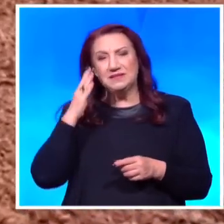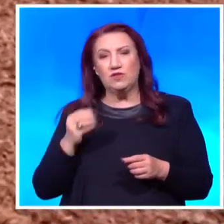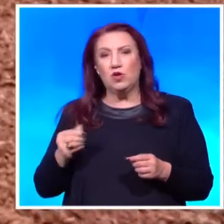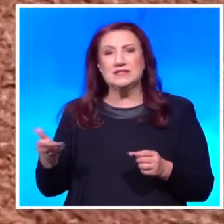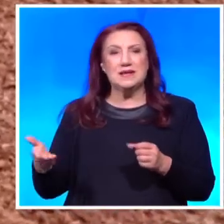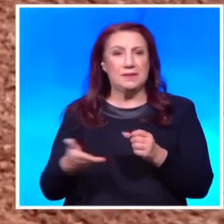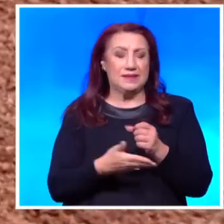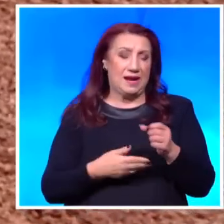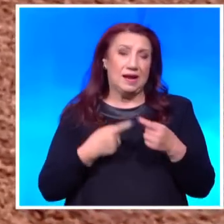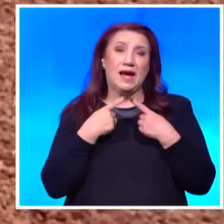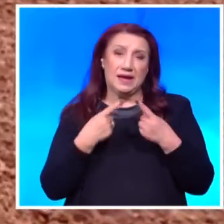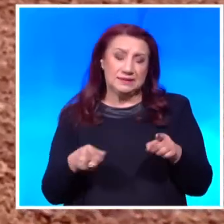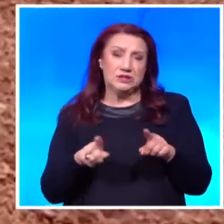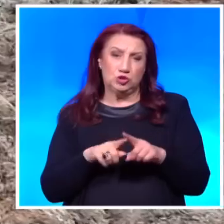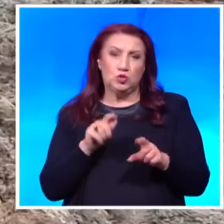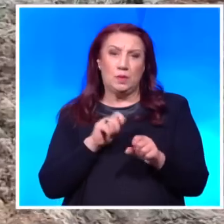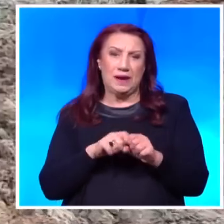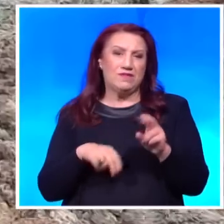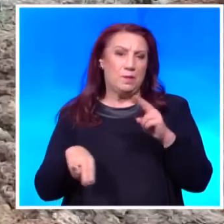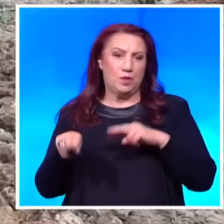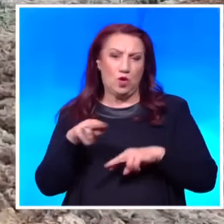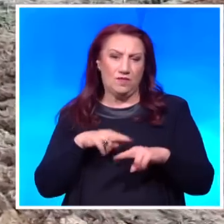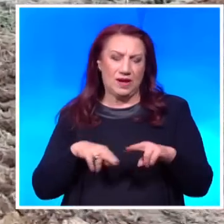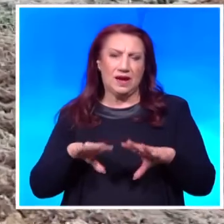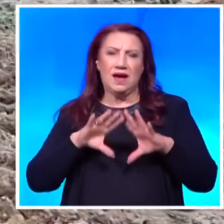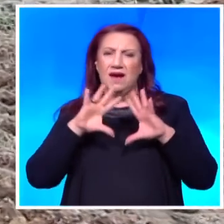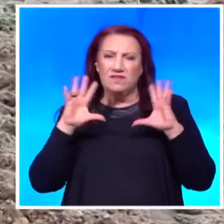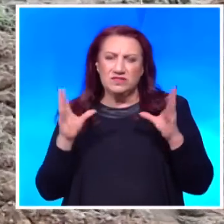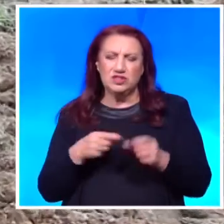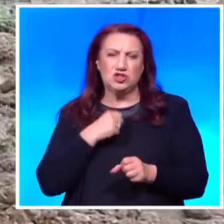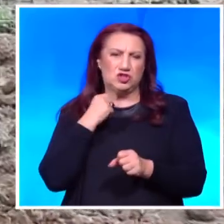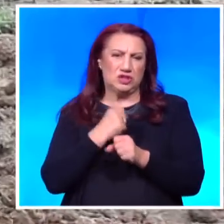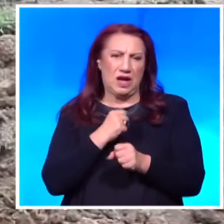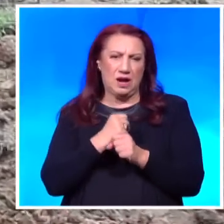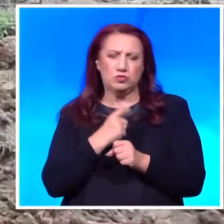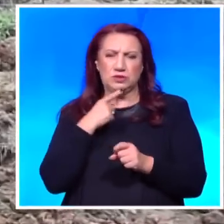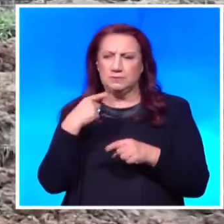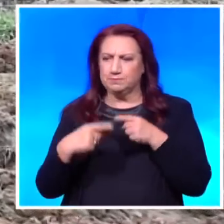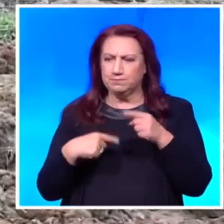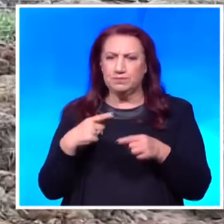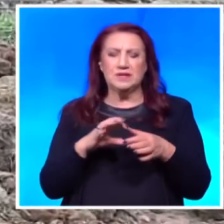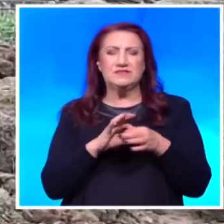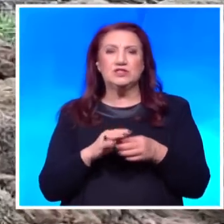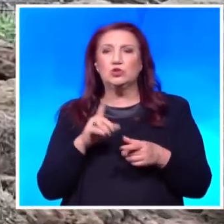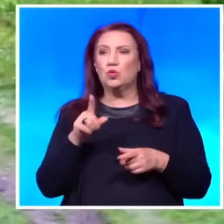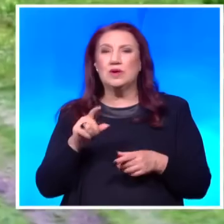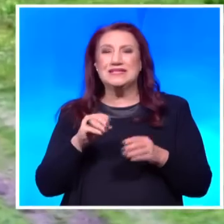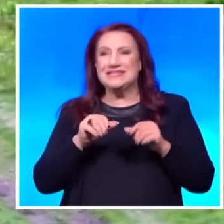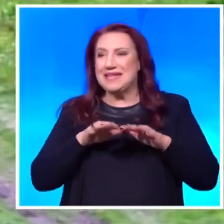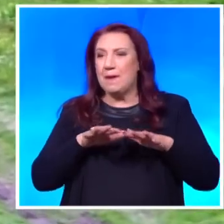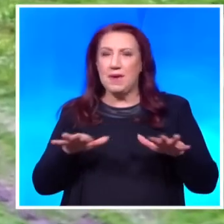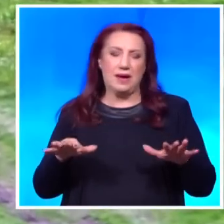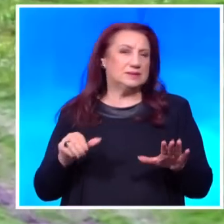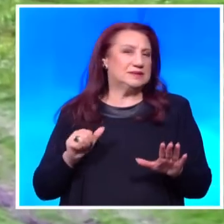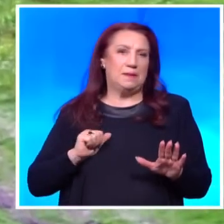извършили проверка и всички процедури, свързани с статута на земята, са спазени. А от Министерството на регионалното развитие заявиха,